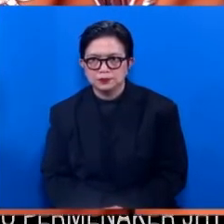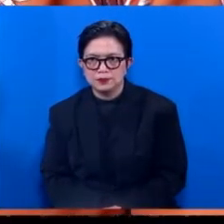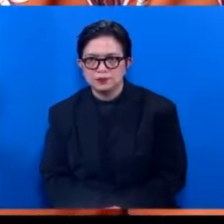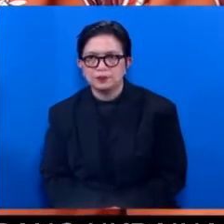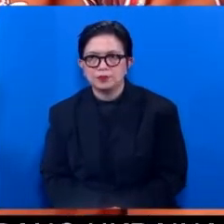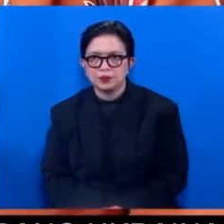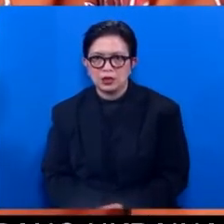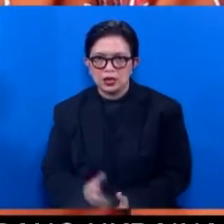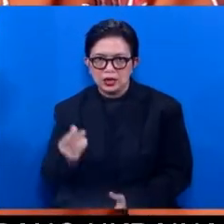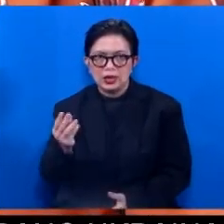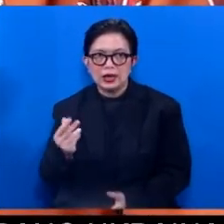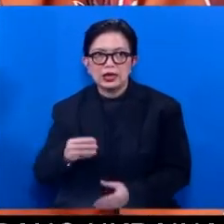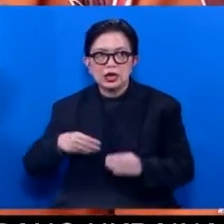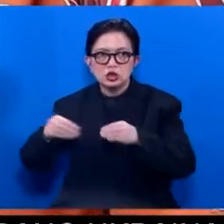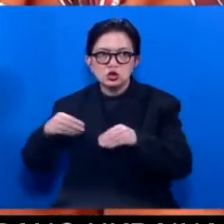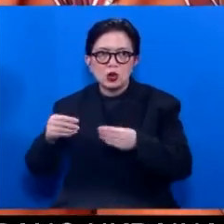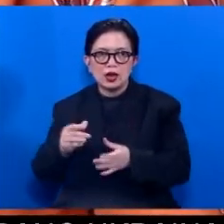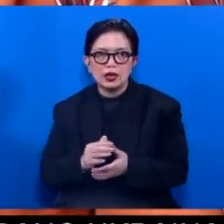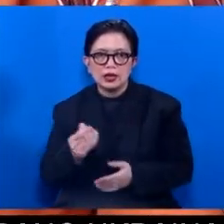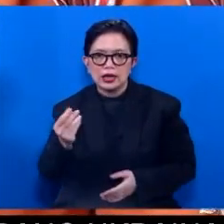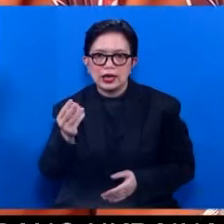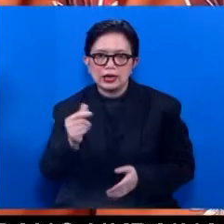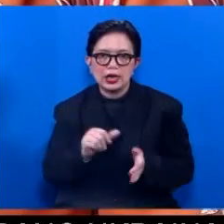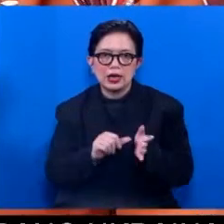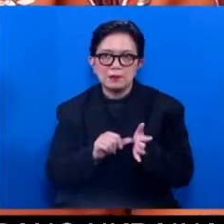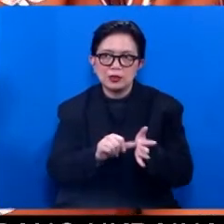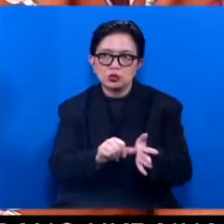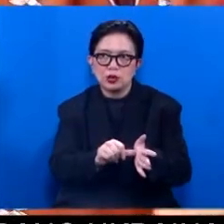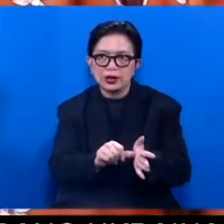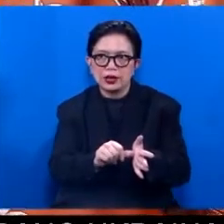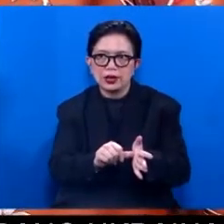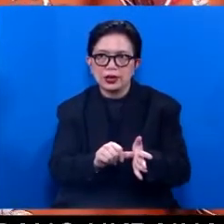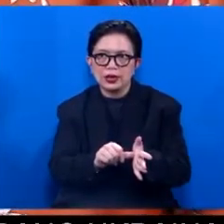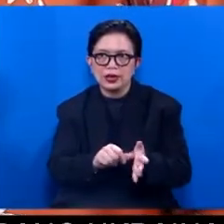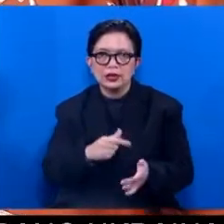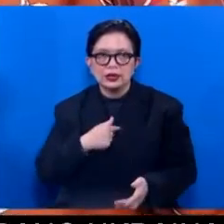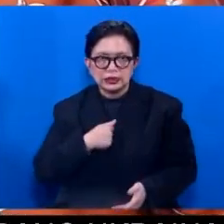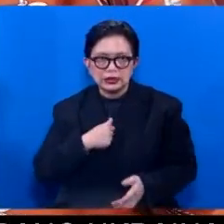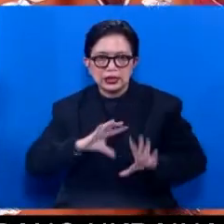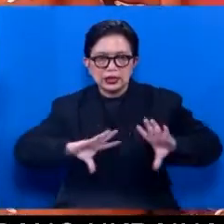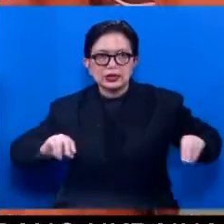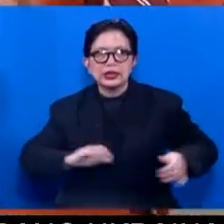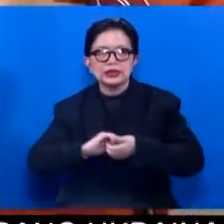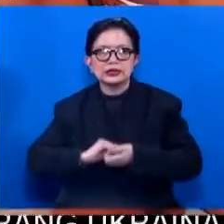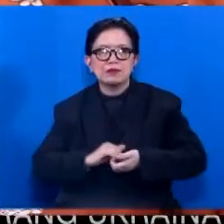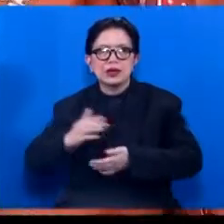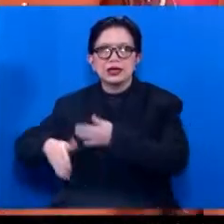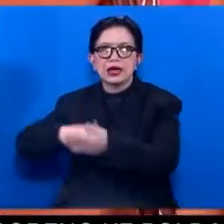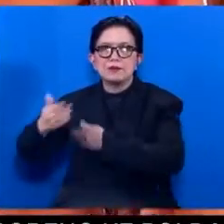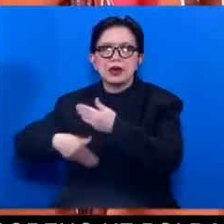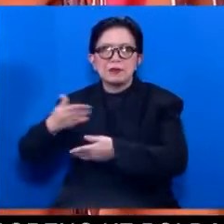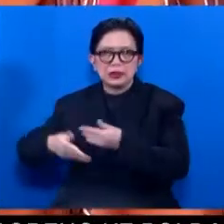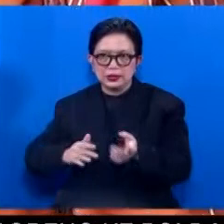Setelah dijual dengan harga subsidi, selisihnya itu sudah diajukan ke pemerintah? Sudah, bukan pemerintah, kita dengan pabrik. Oh, sudah diajukan ke pabrik? Ya, nanti pabrik baru